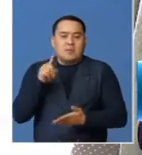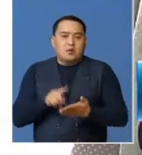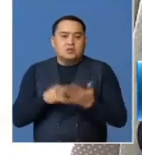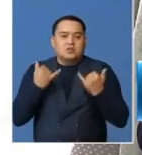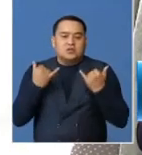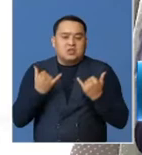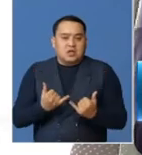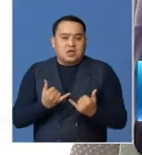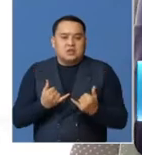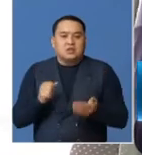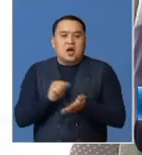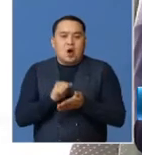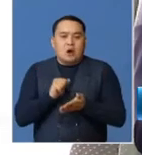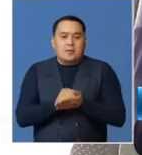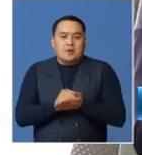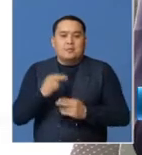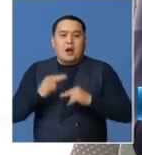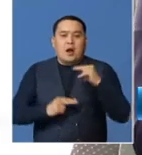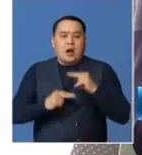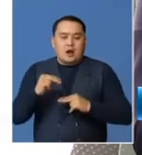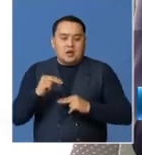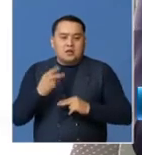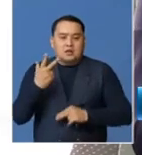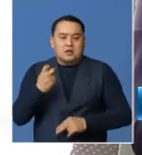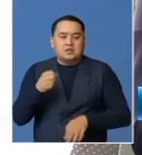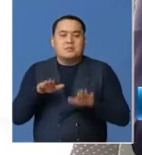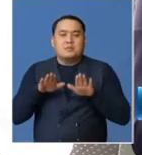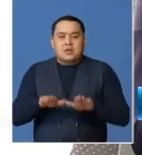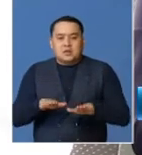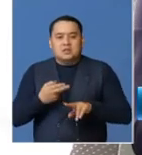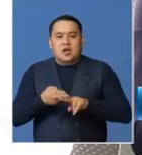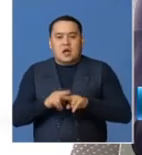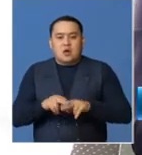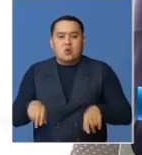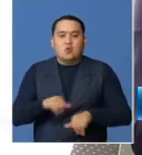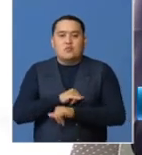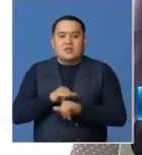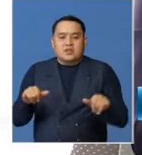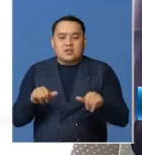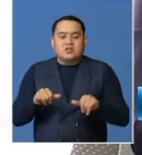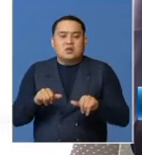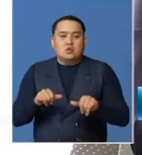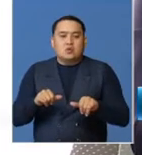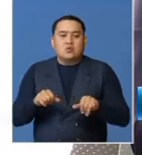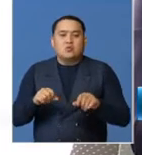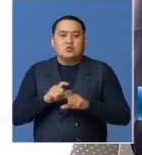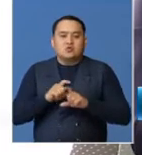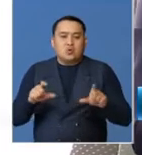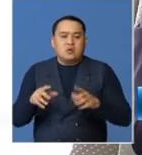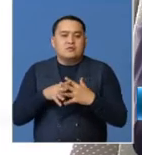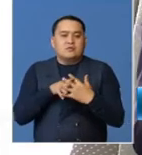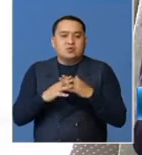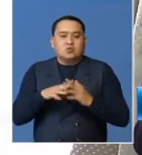сейчас составляется ПСД на постройки по 300 мест. Также из-за демографического роста под угрозой у нас школы в